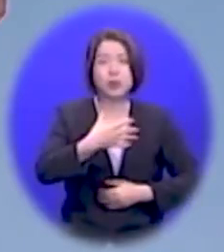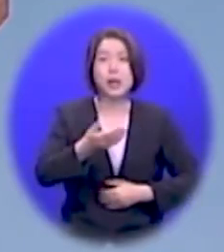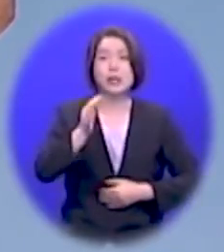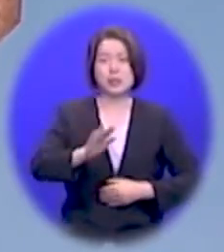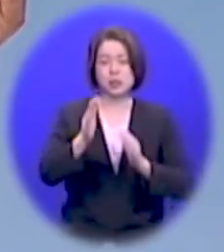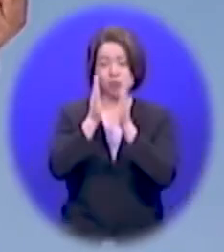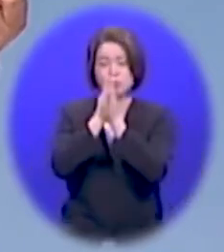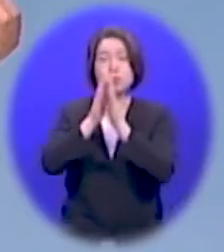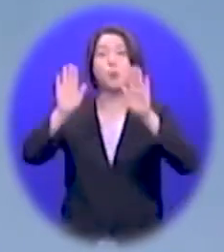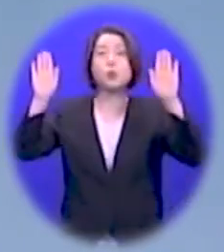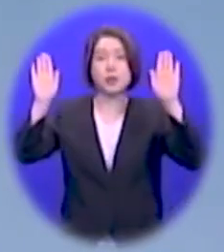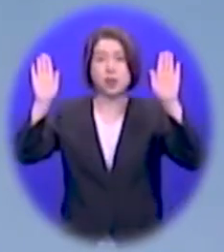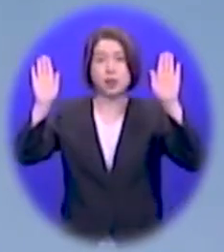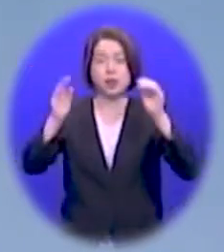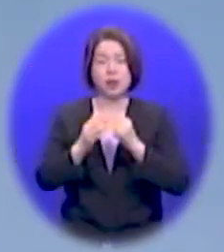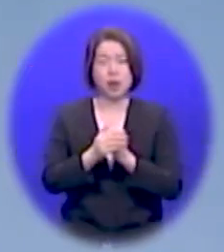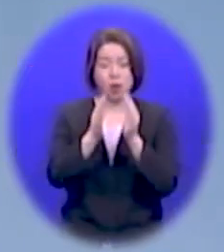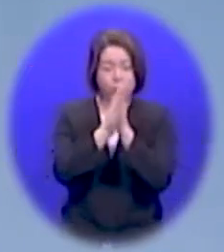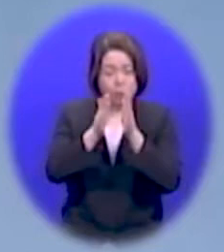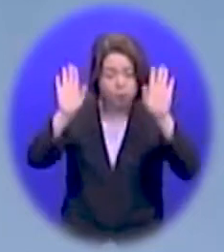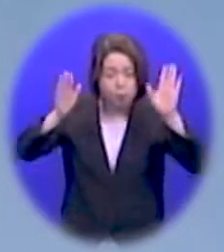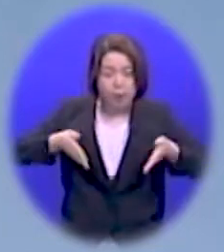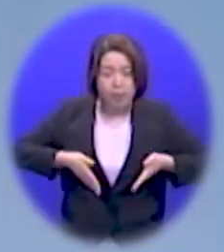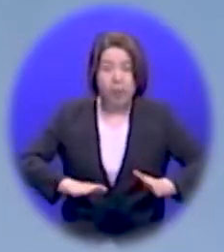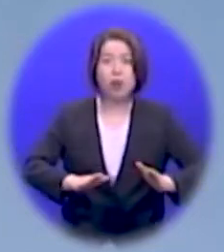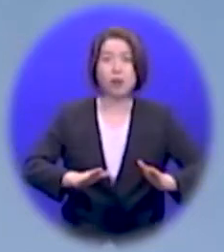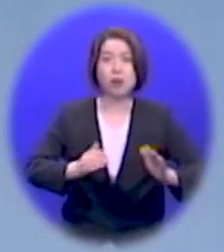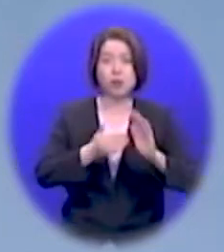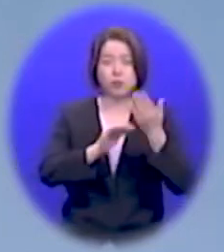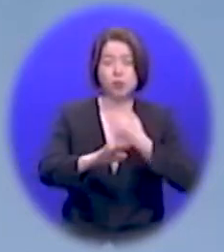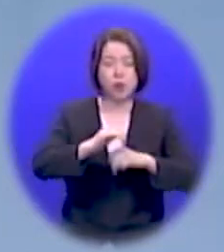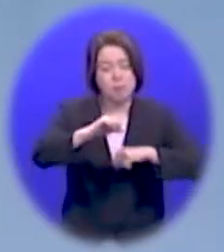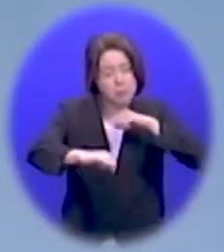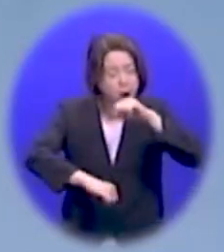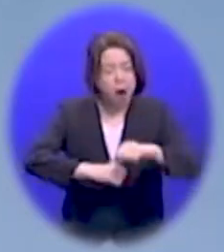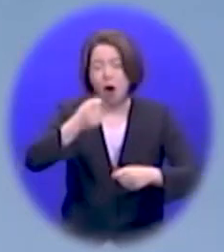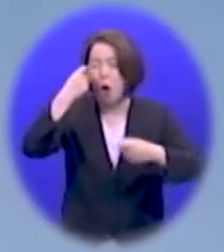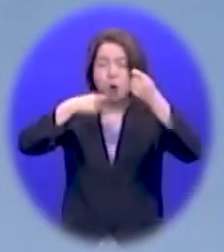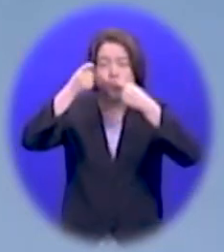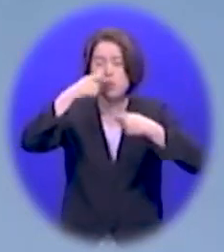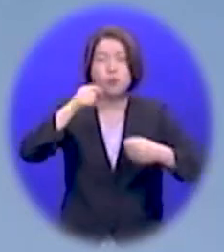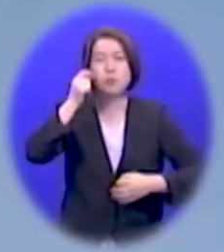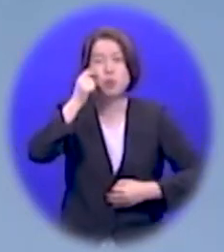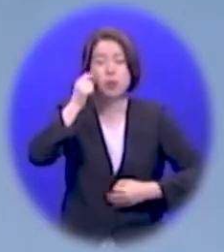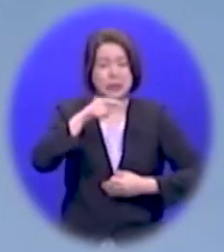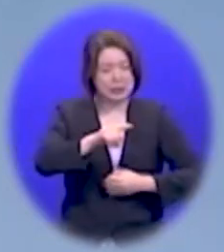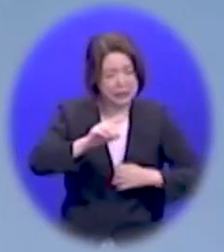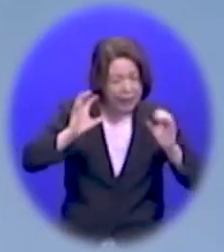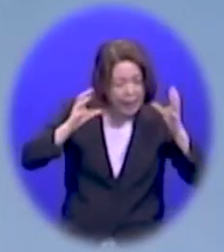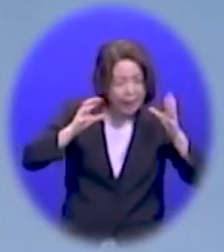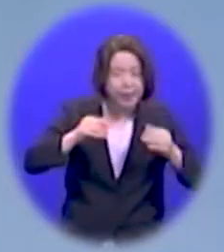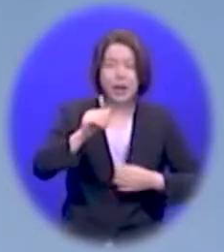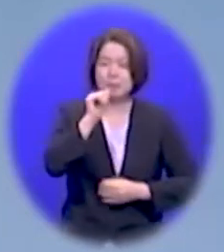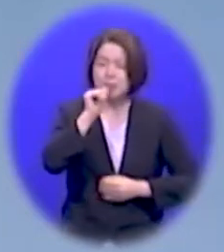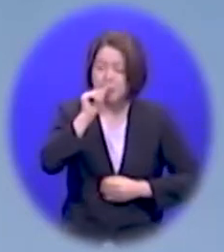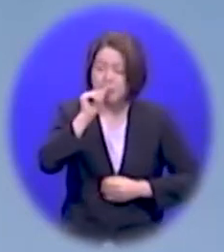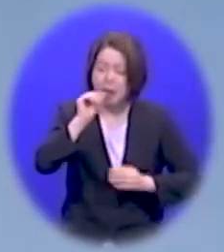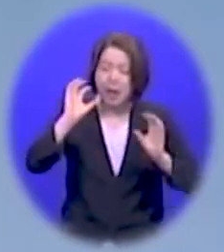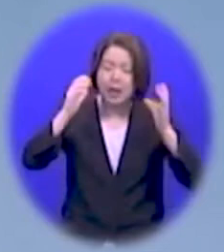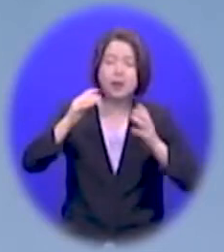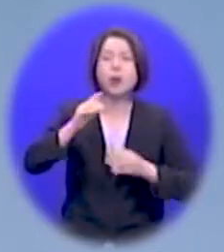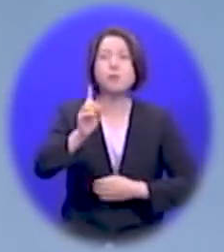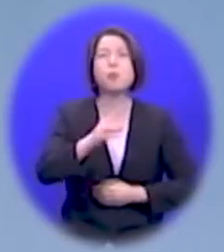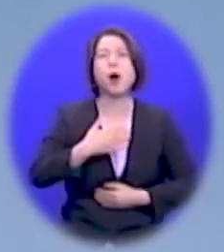모세가 그랬습니다 모세는 태어나서 마음껏 울지도 못했어요 그 어린 아기가 뭘 알겠어요 그렇지만 울고